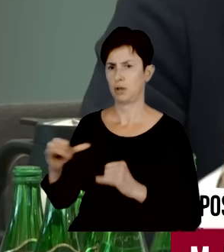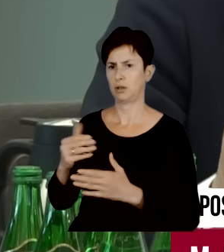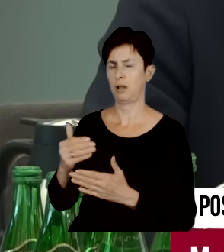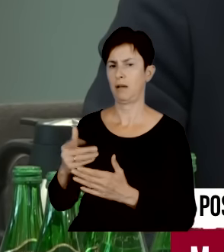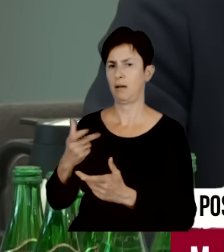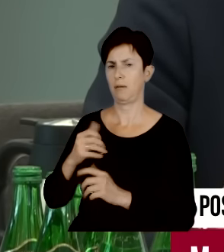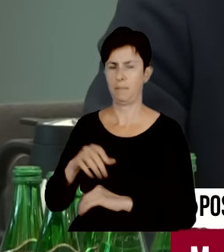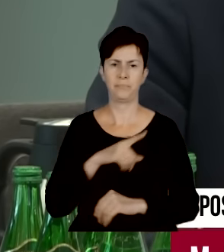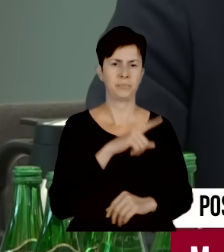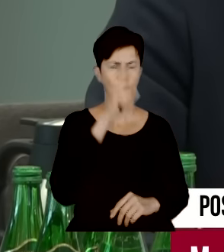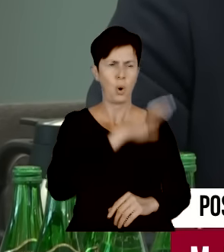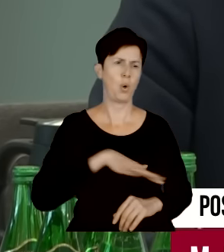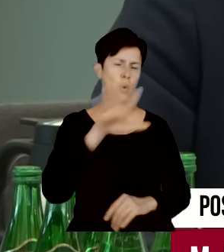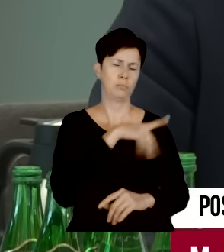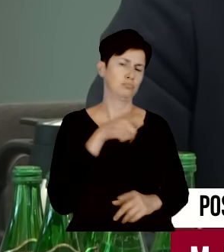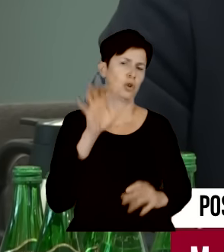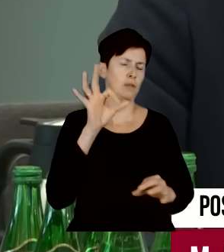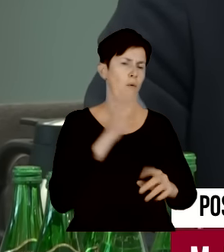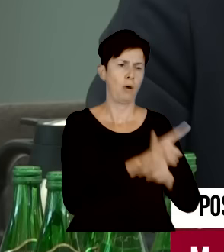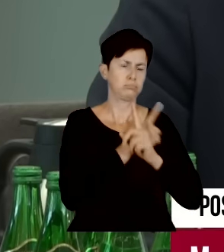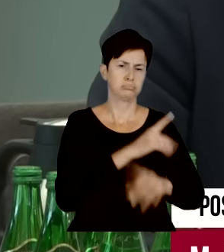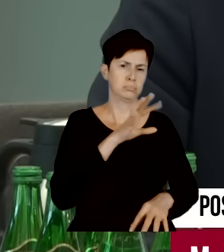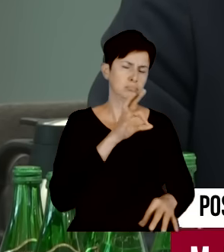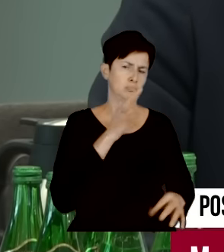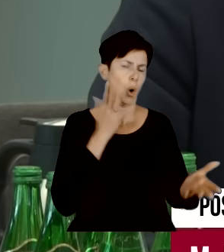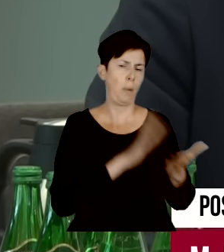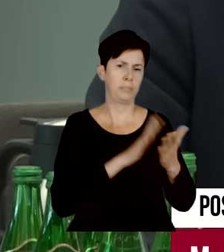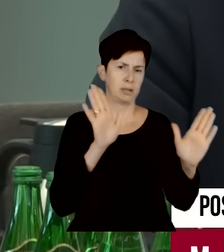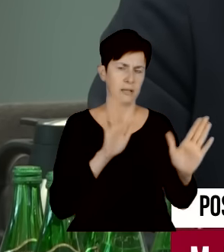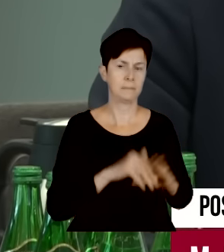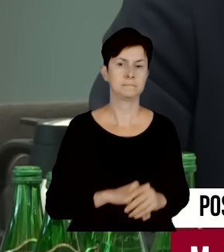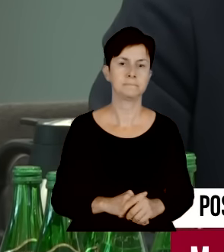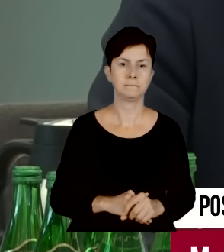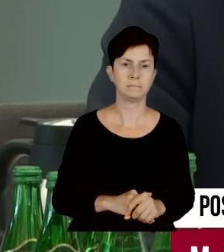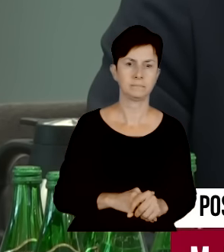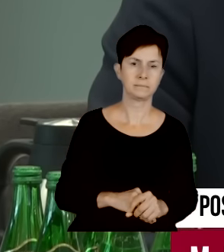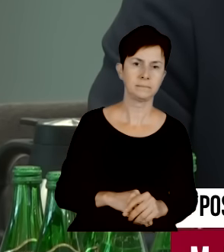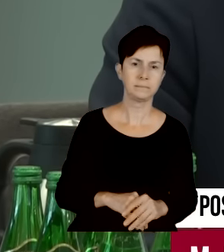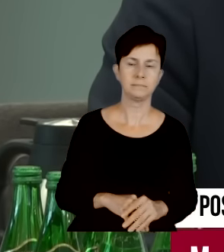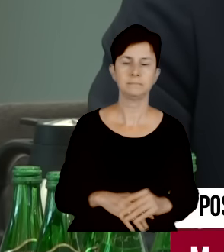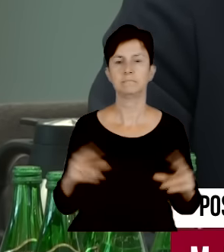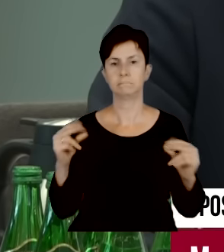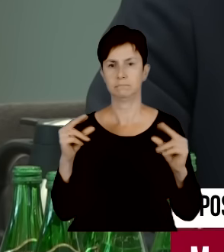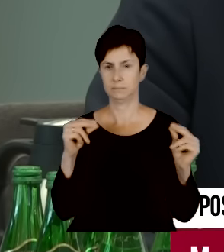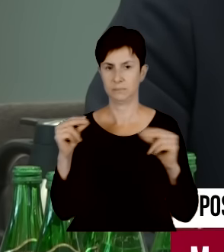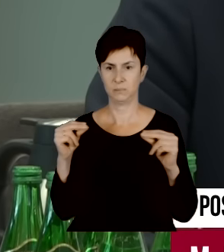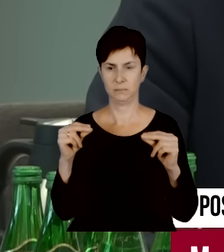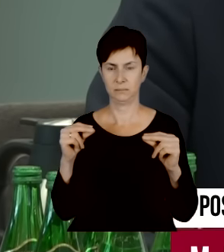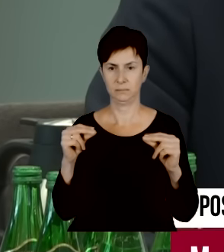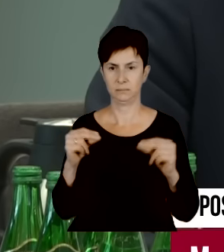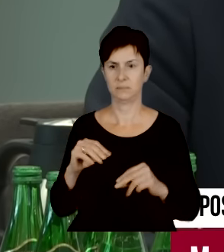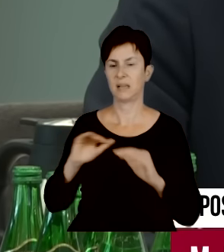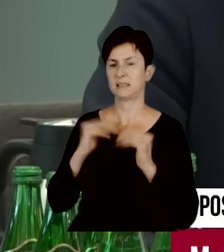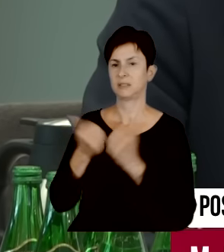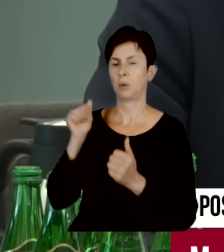wyrobi sobie to jest pani subiektywny osąd tej spraw op powić Dlaczego Rzeczypospolitej musiał podjąć ustawę w